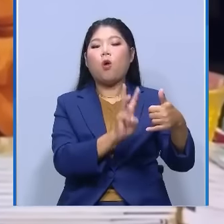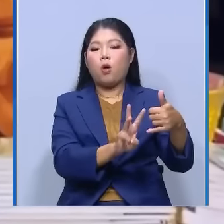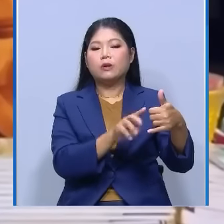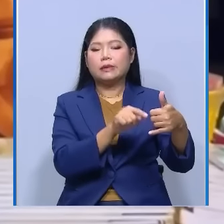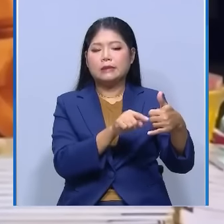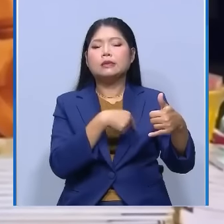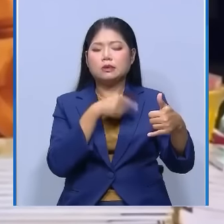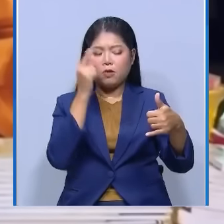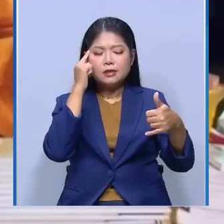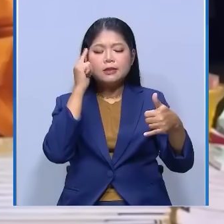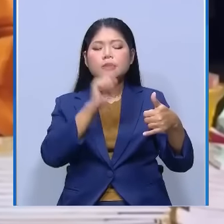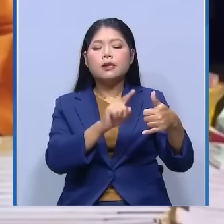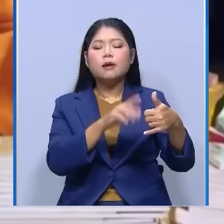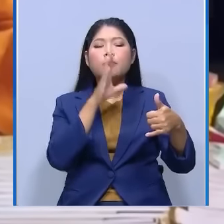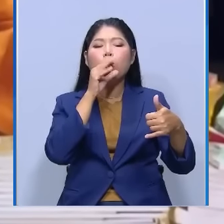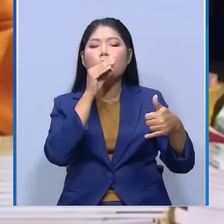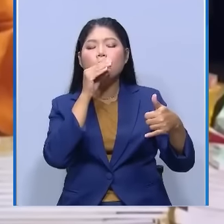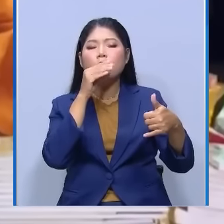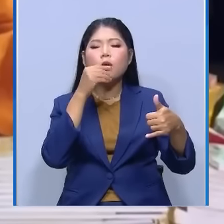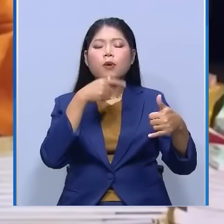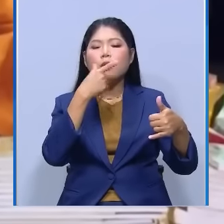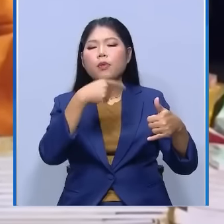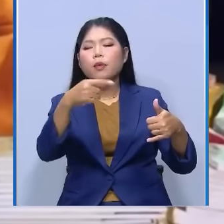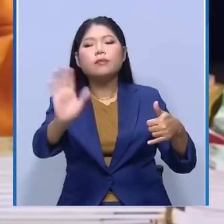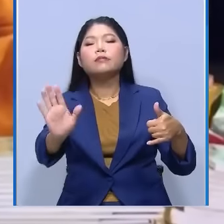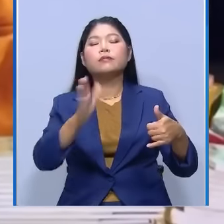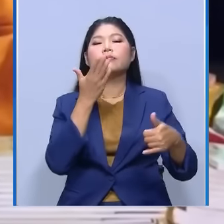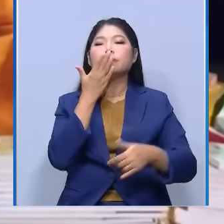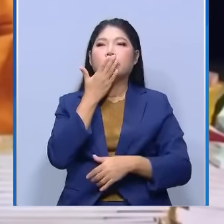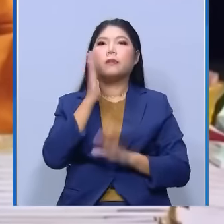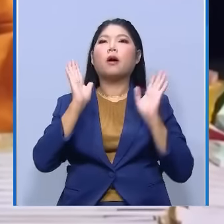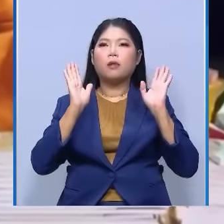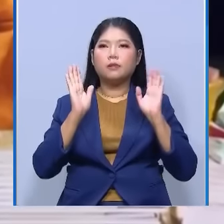ควรถือคติพูดไปสองไพเบี้ยนิ่งเสียตำลึงทองค่ะ